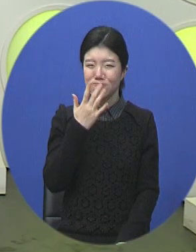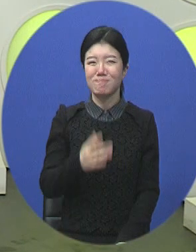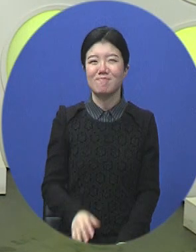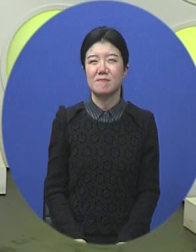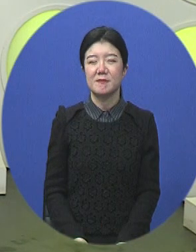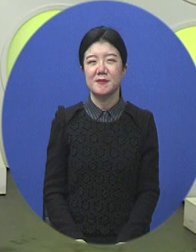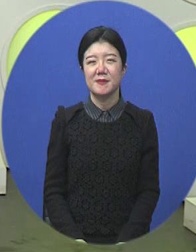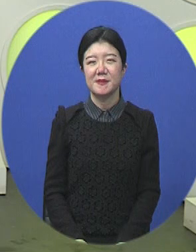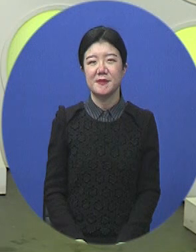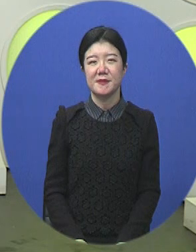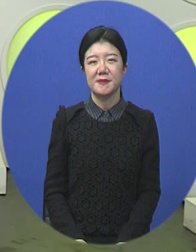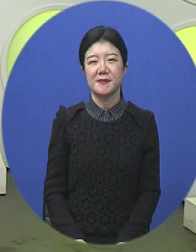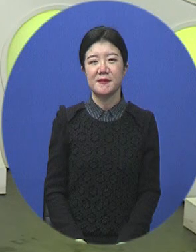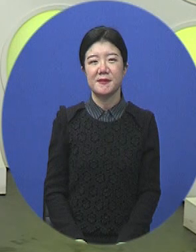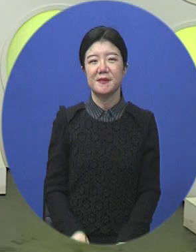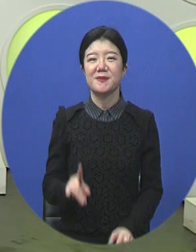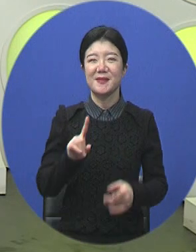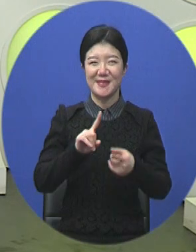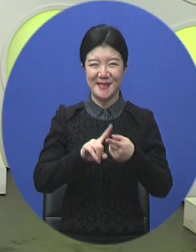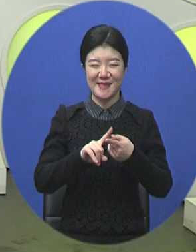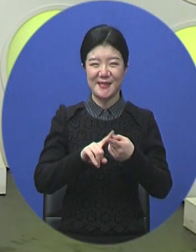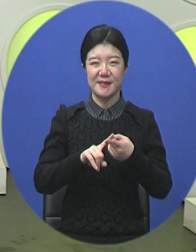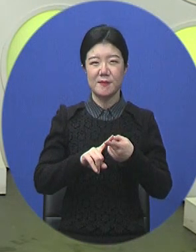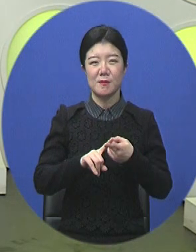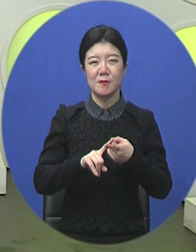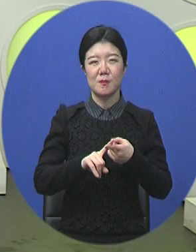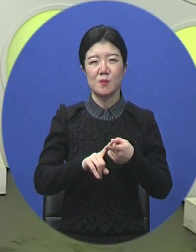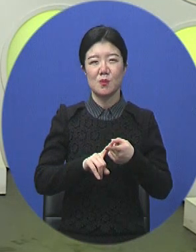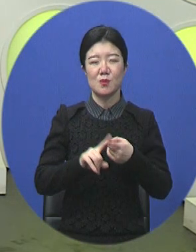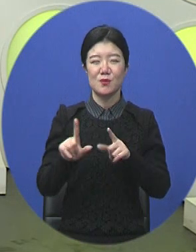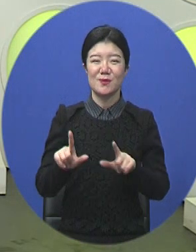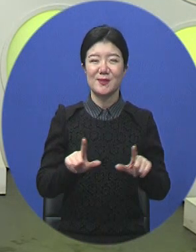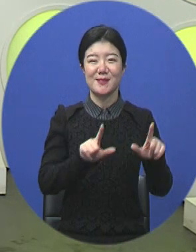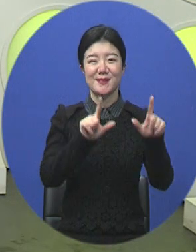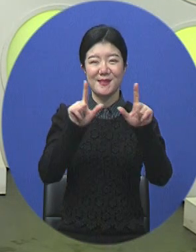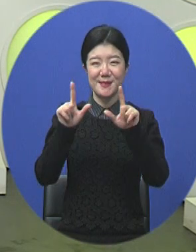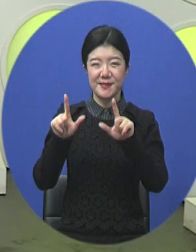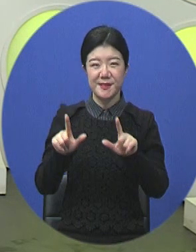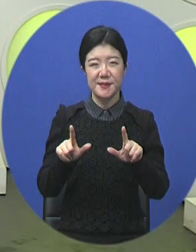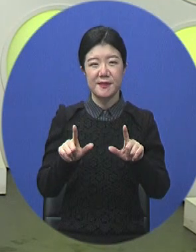느꼈고요. 네. 뭐, 거기 대해서 그냥 뭐, 어떻게 살아왔는지.